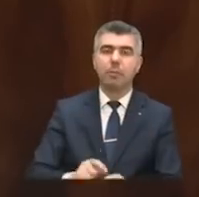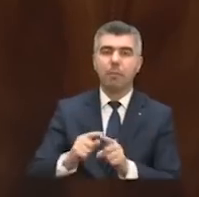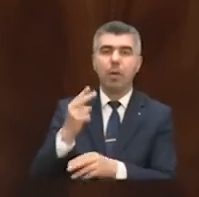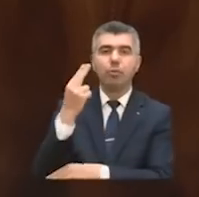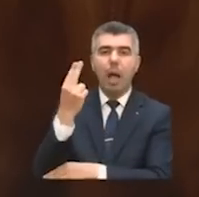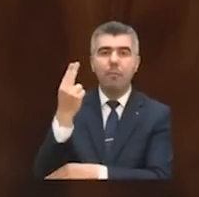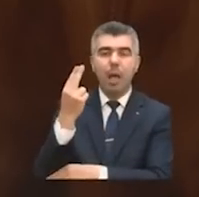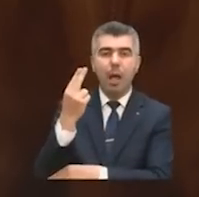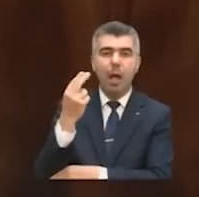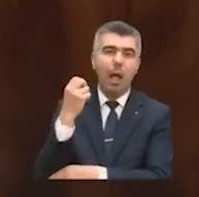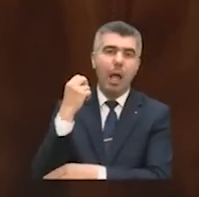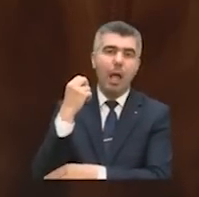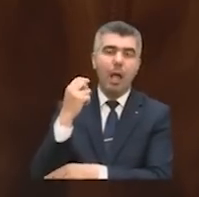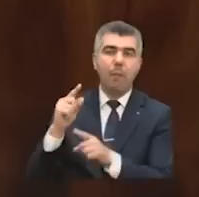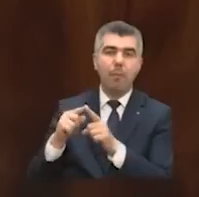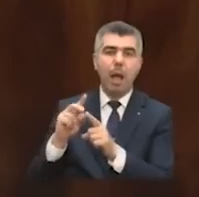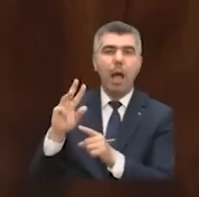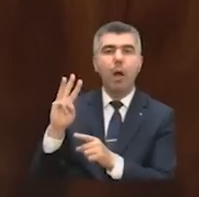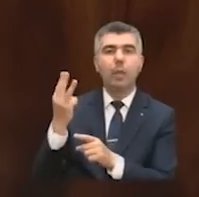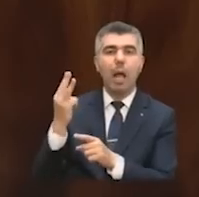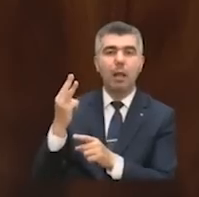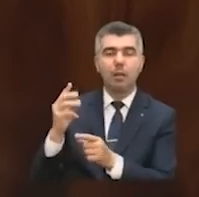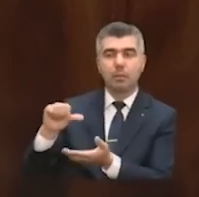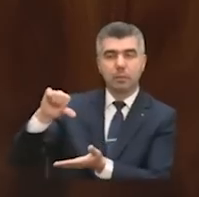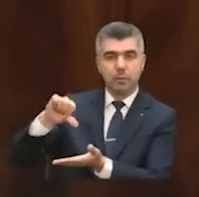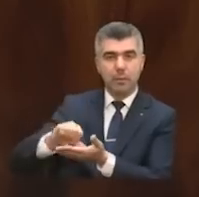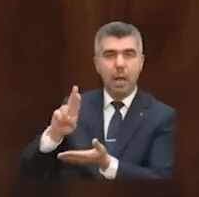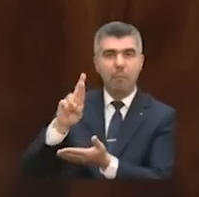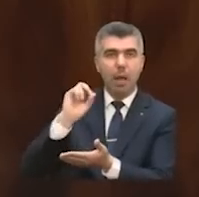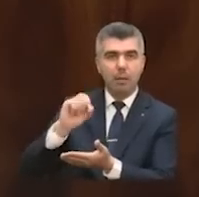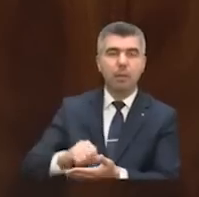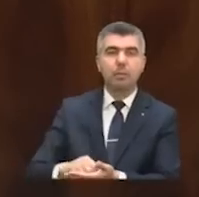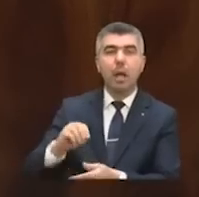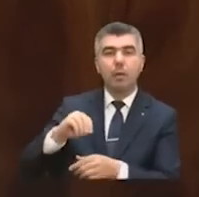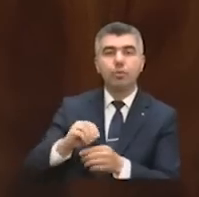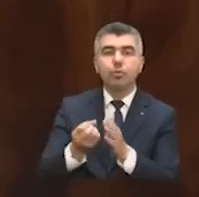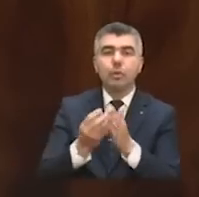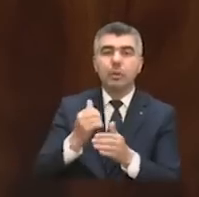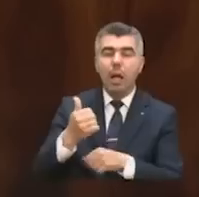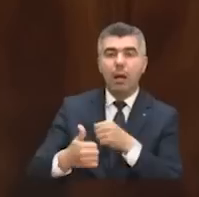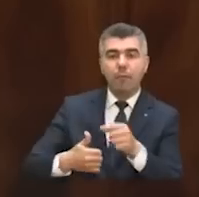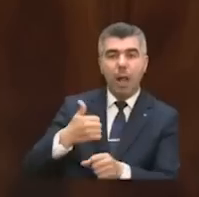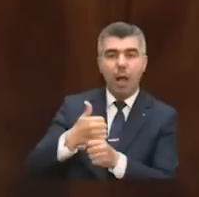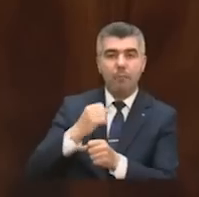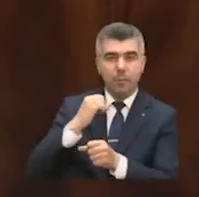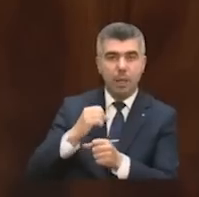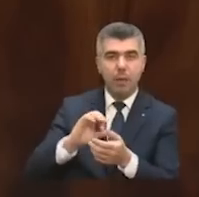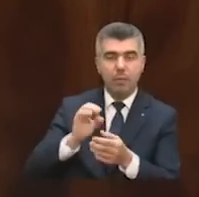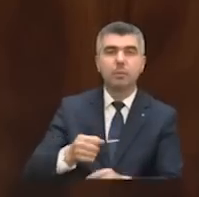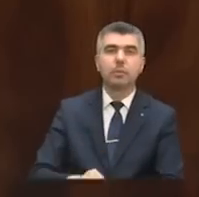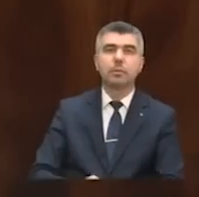ديال اكدال برباط غادي يخلقوا السيد الوزير قال لي غادي يخلقوا هذه السنه بزنس سكول